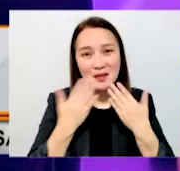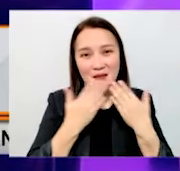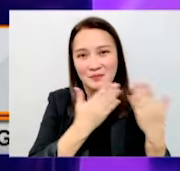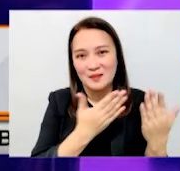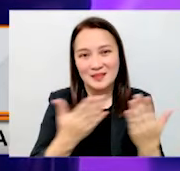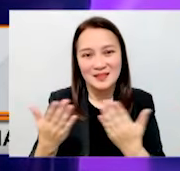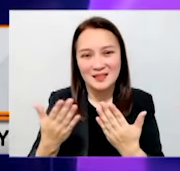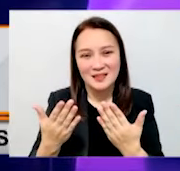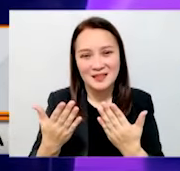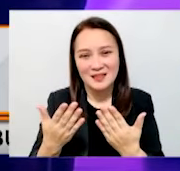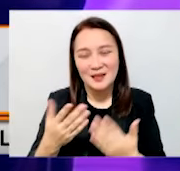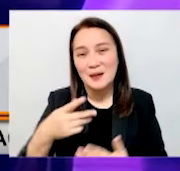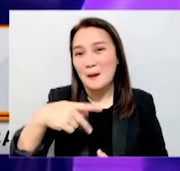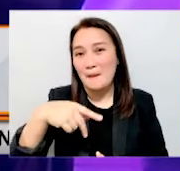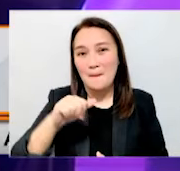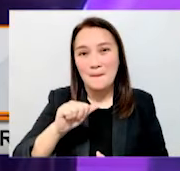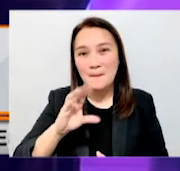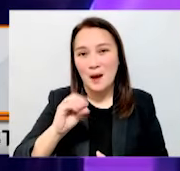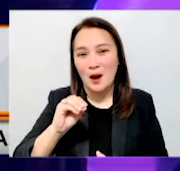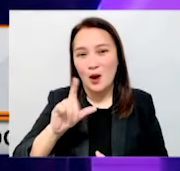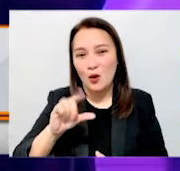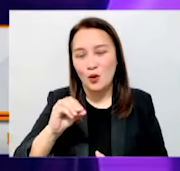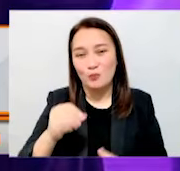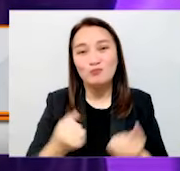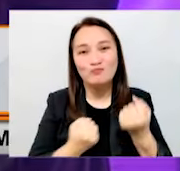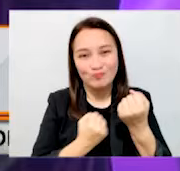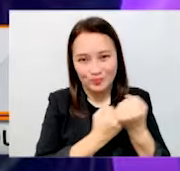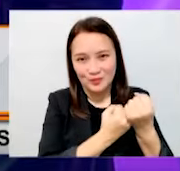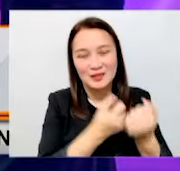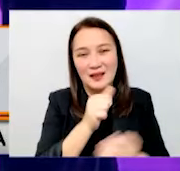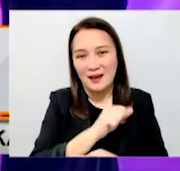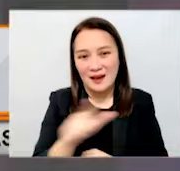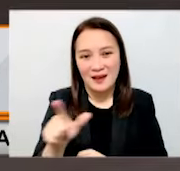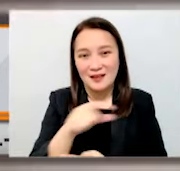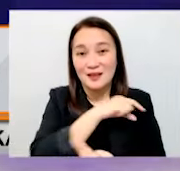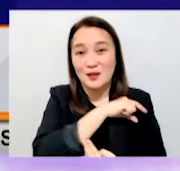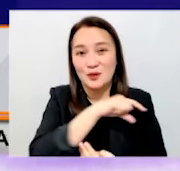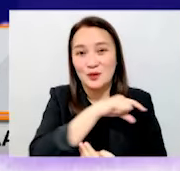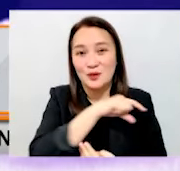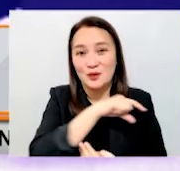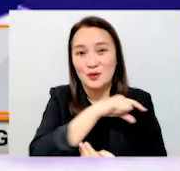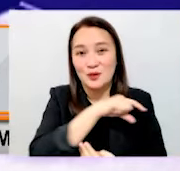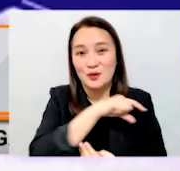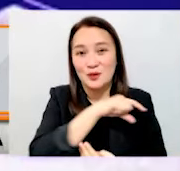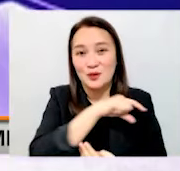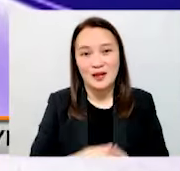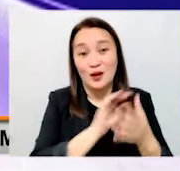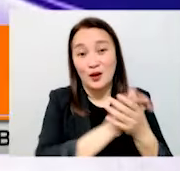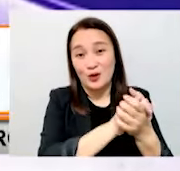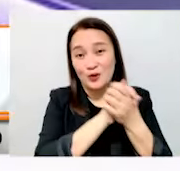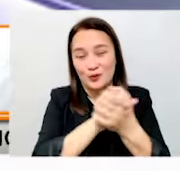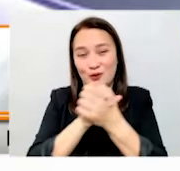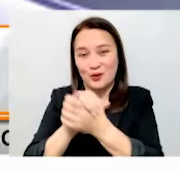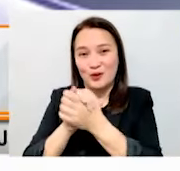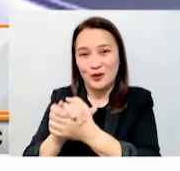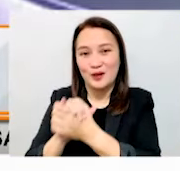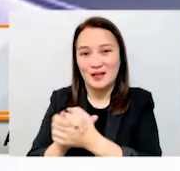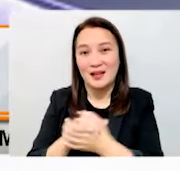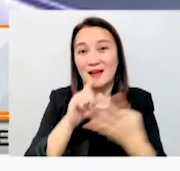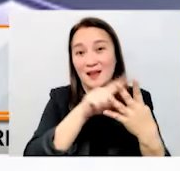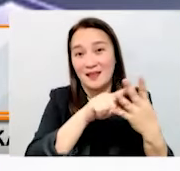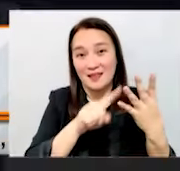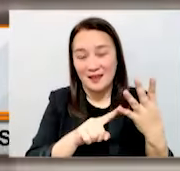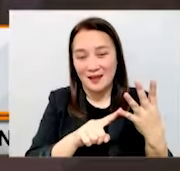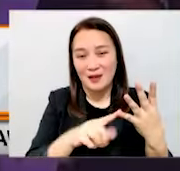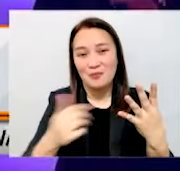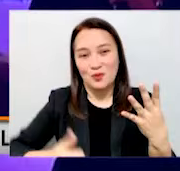Pao sa supporters ng show at sa mga queen. Congratulations to our top 4, to our queen, Season 3